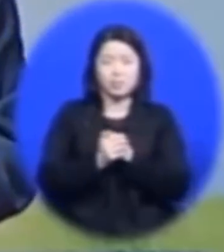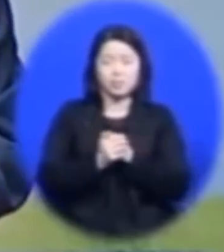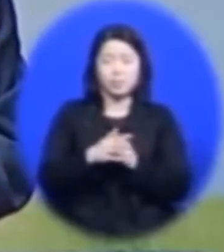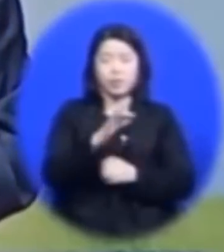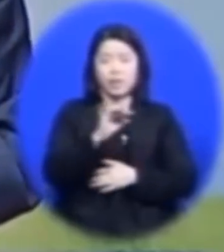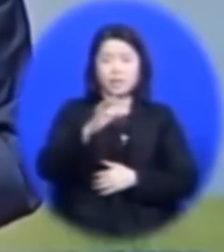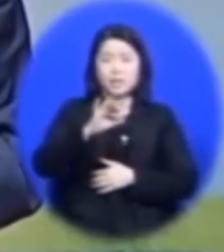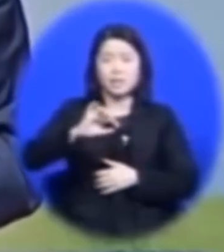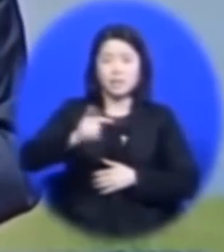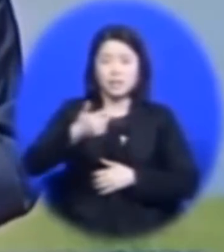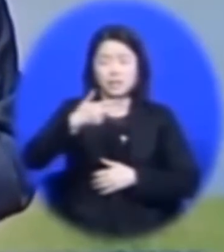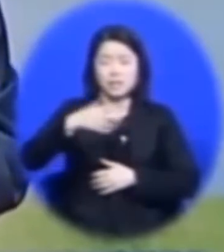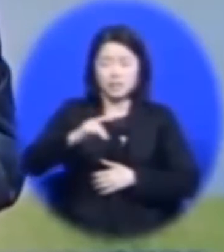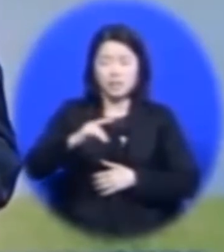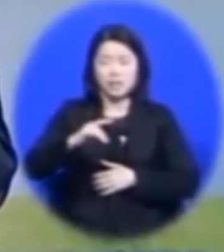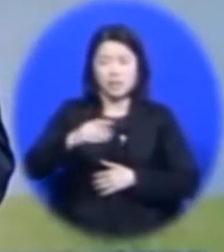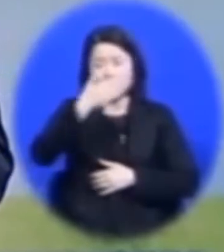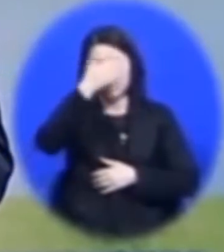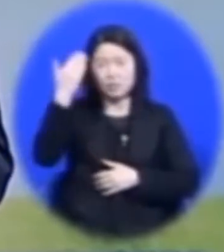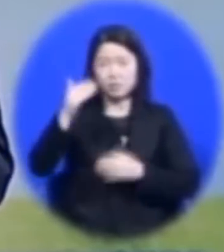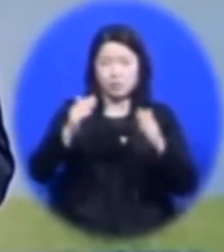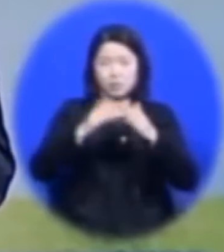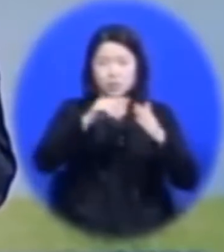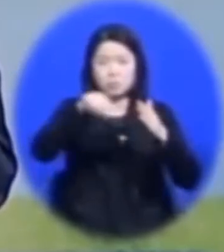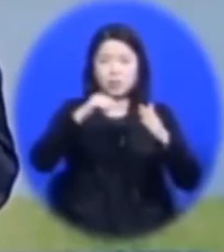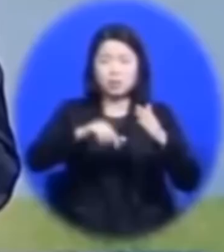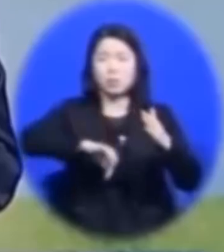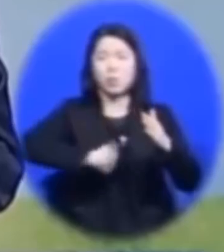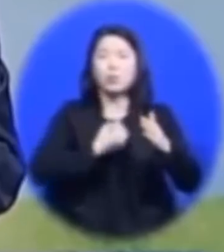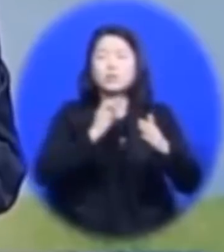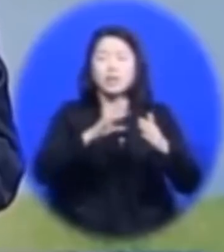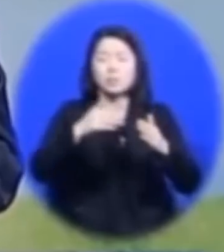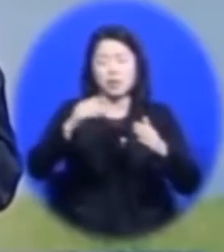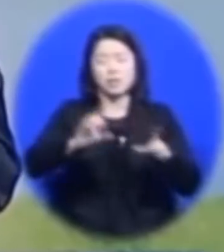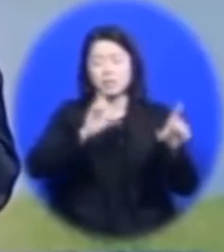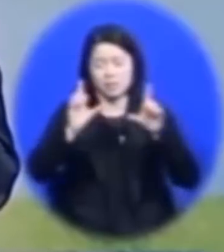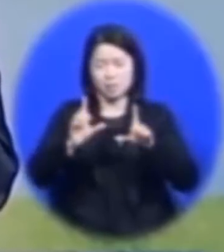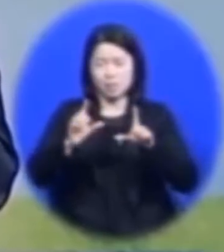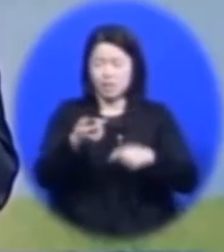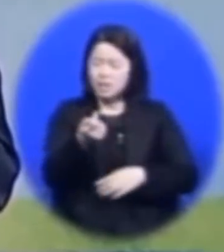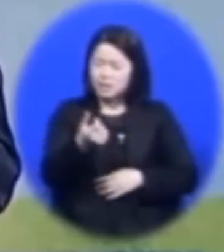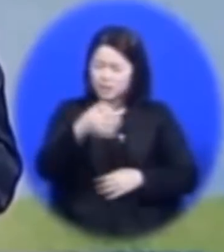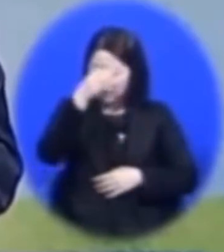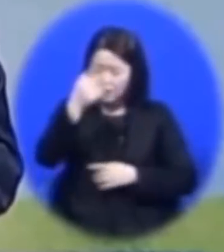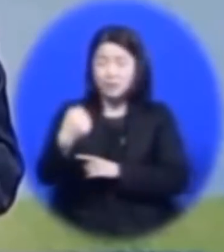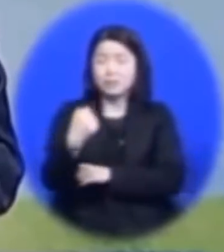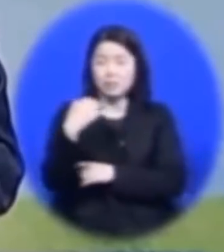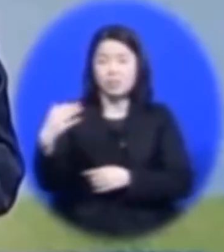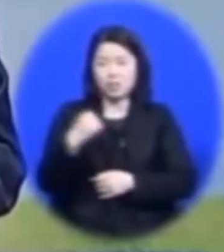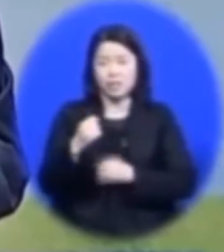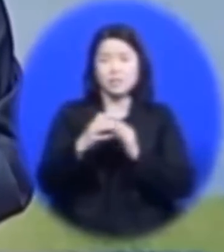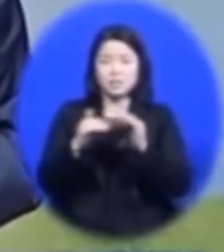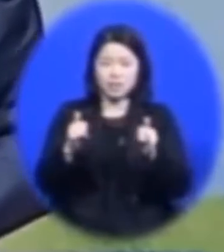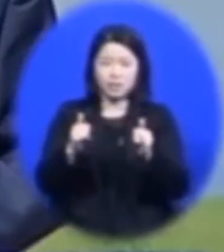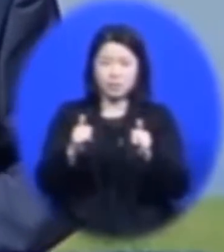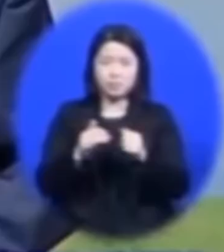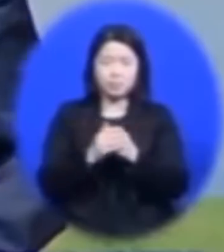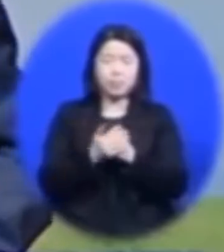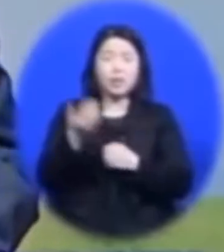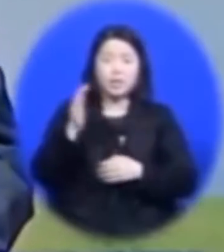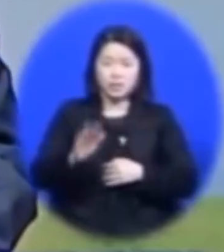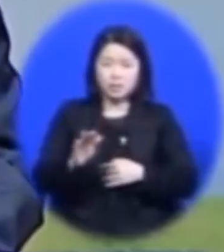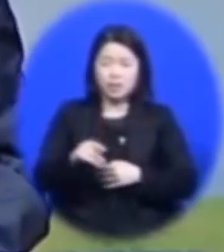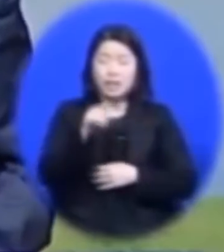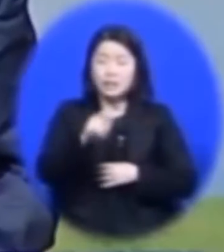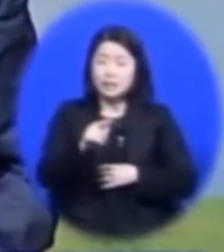인재 청년 그런 집안에서 혼자 살았습니다 아주 작은 능력을 가진 사람 그런데